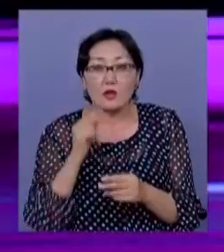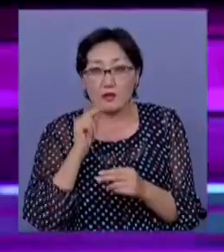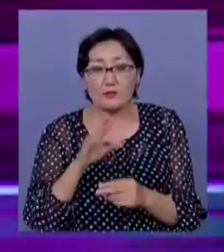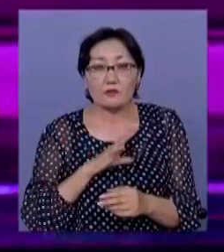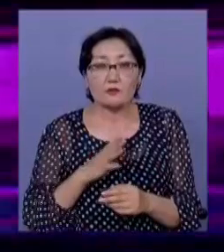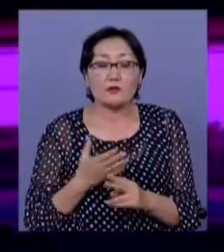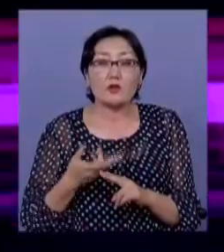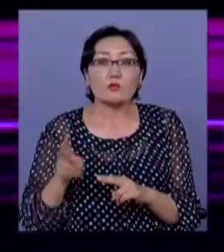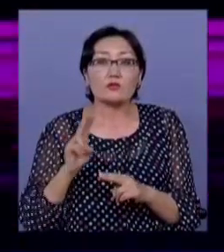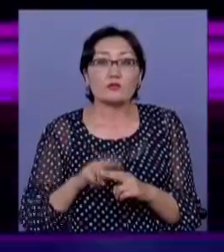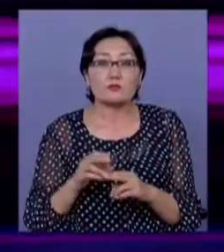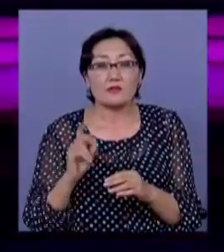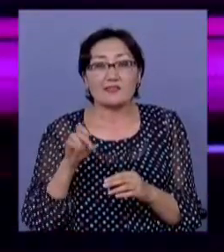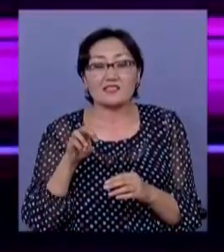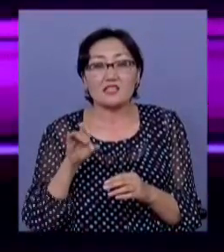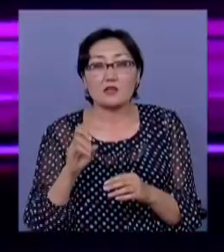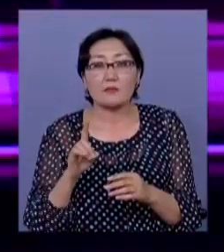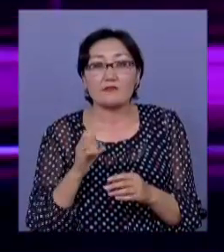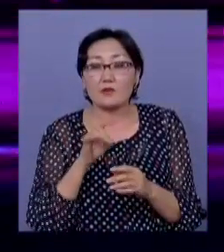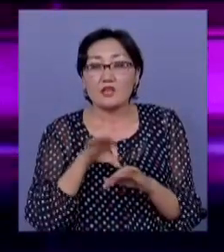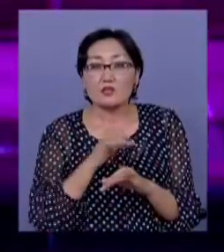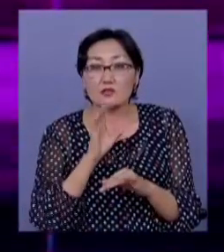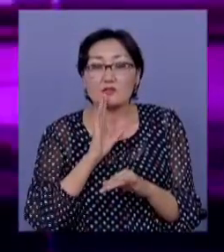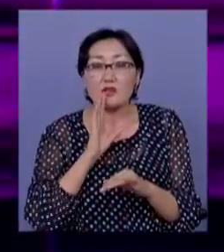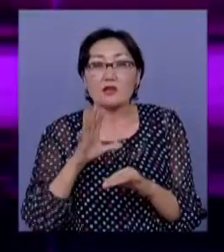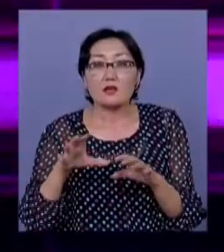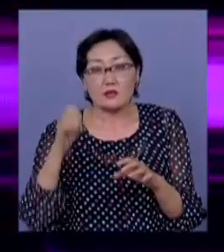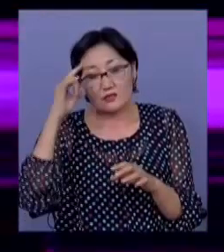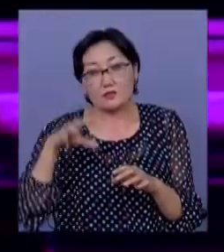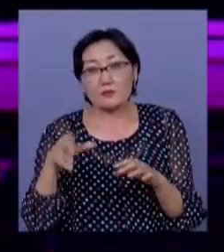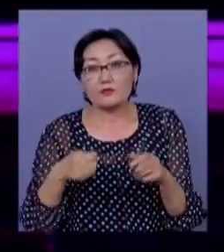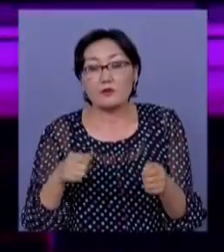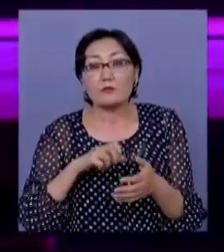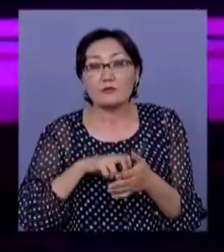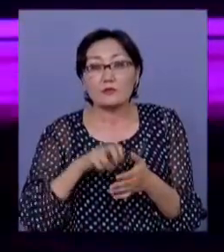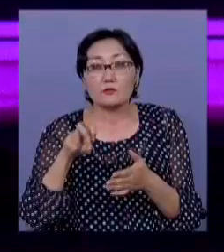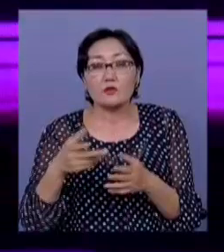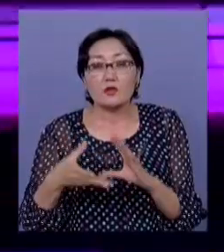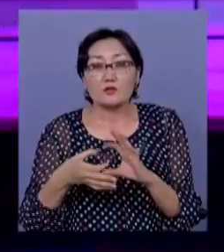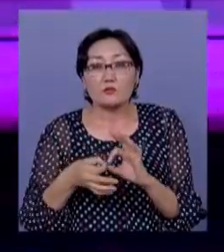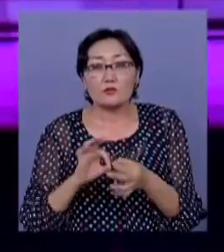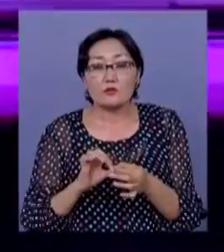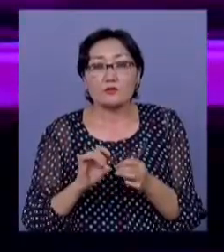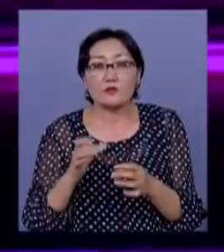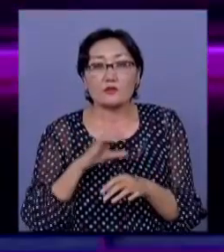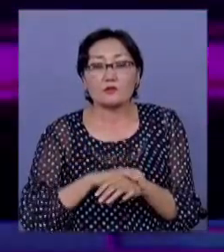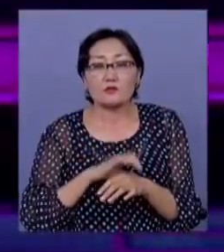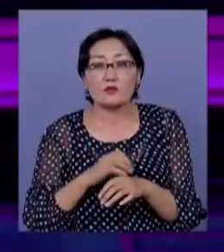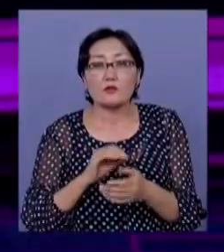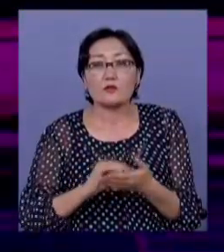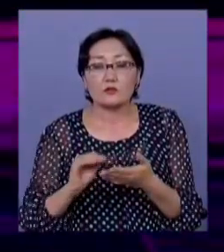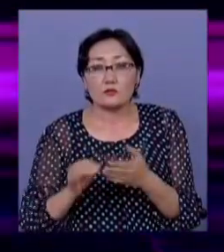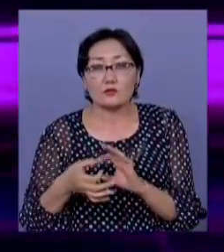тағылған. Осыдан кейін Қанат Тезекбаевтың әйелі мемлекет басшысына хат жазған болатын. Мән-жайдың ақ-қарасын анықтаған Арнат